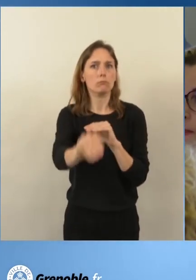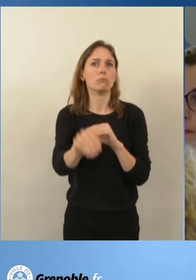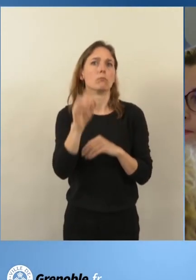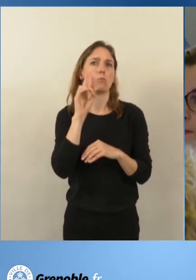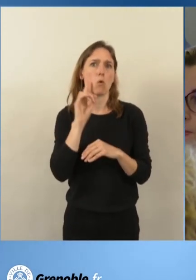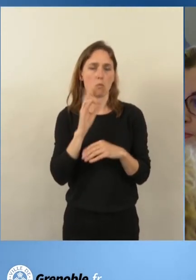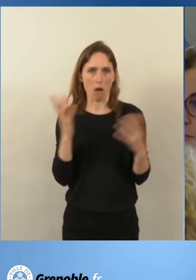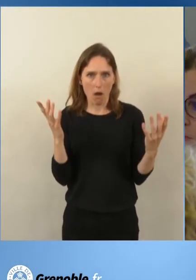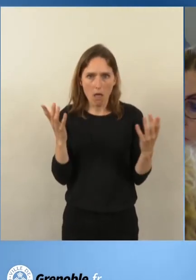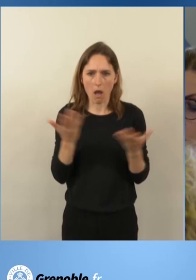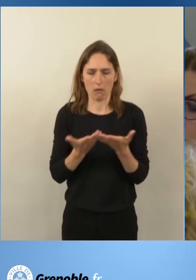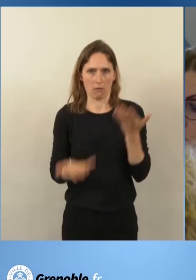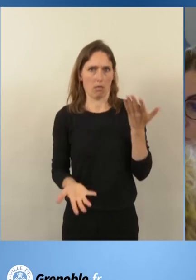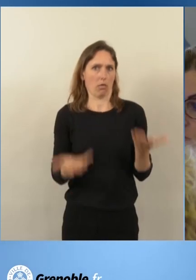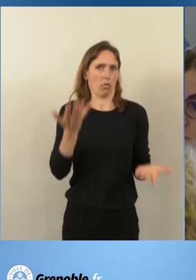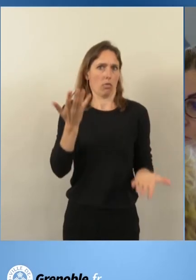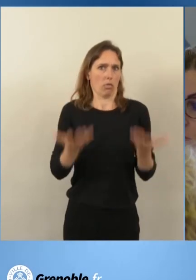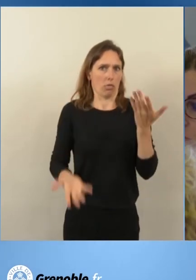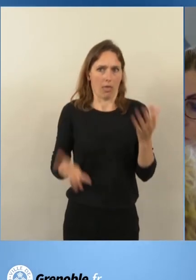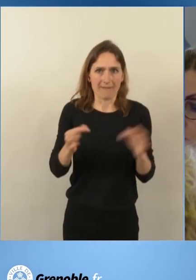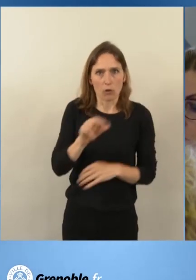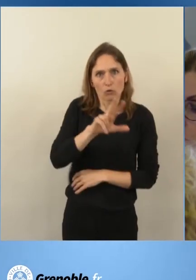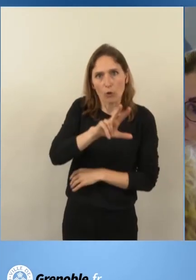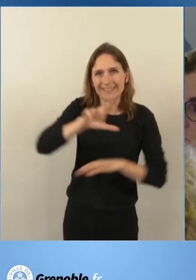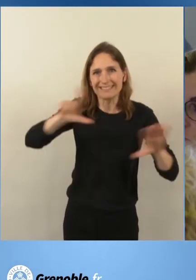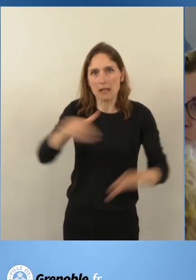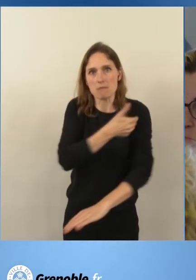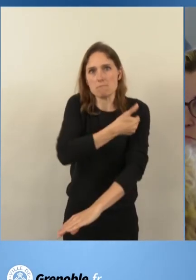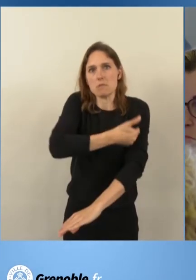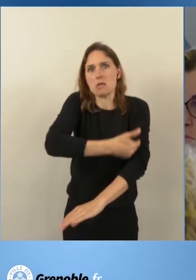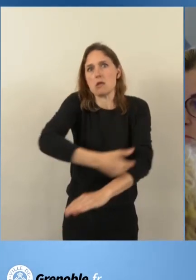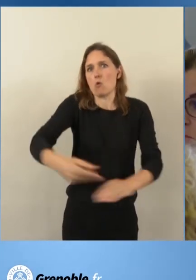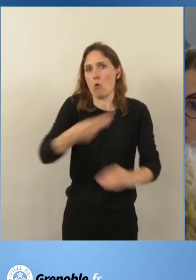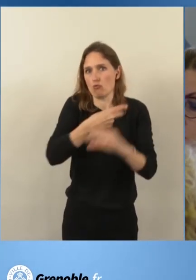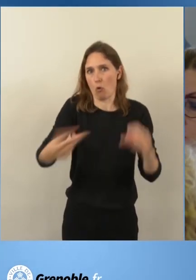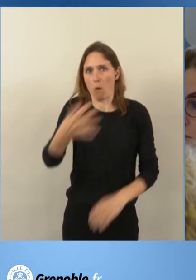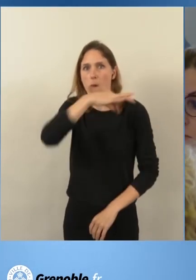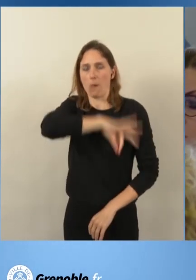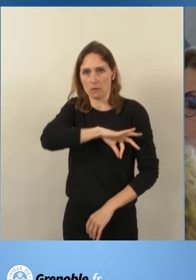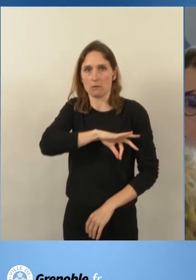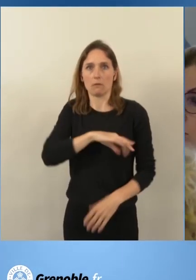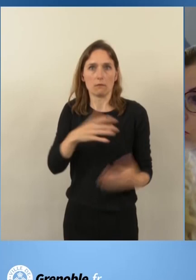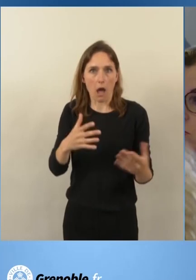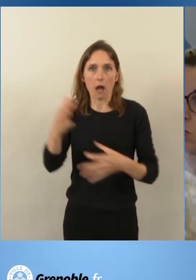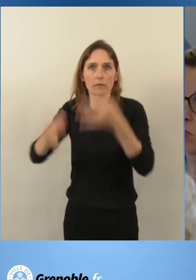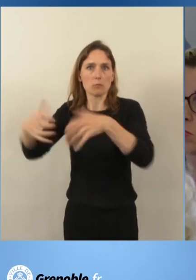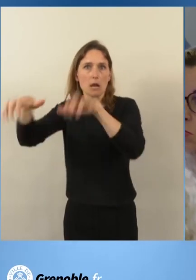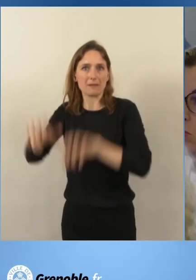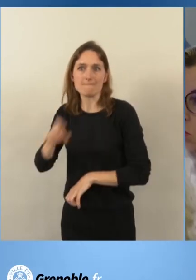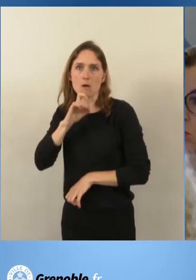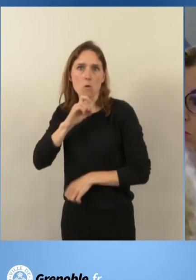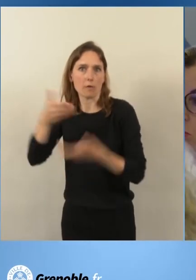plane sur lui l'incertitude pour 37 millions d'euros de recettes sur lequel le tribunal administratif doit se prononcer